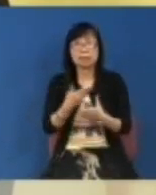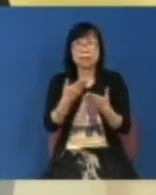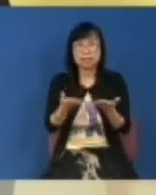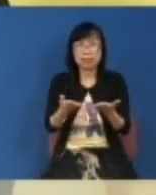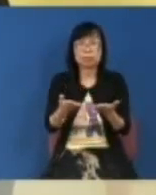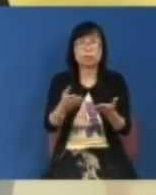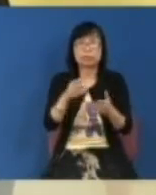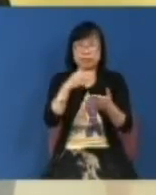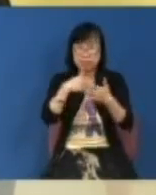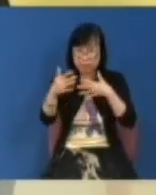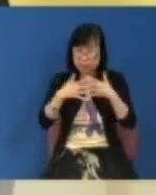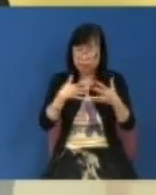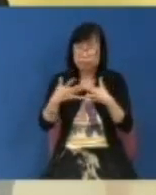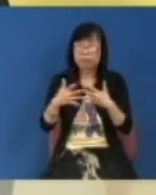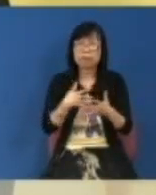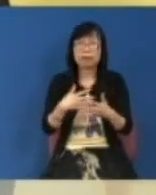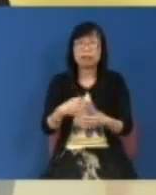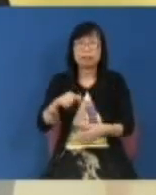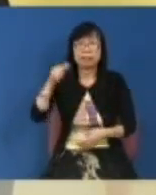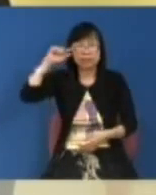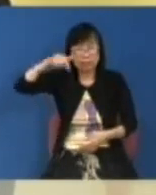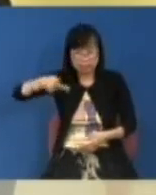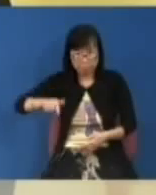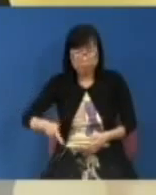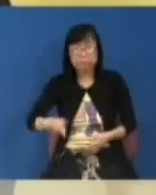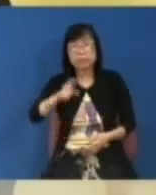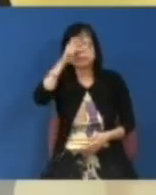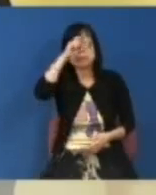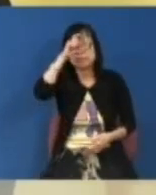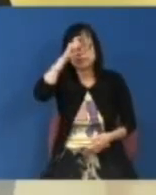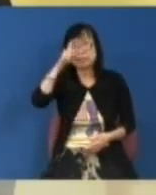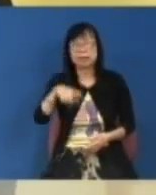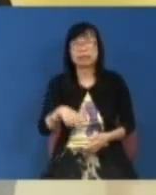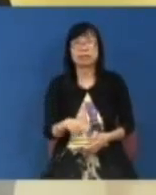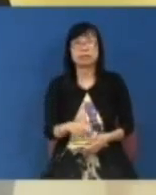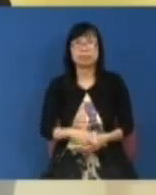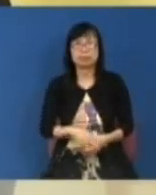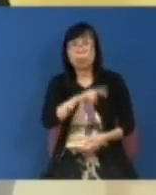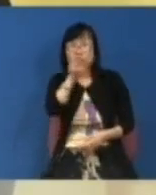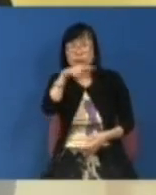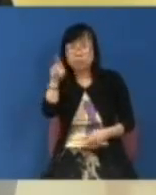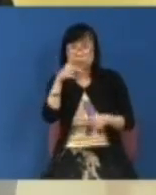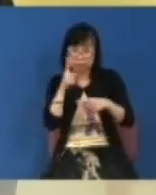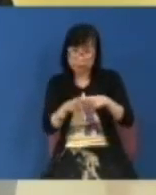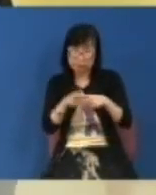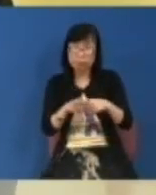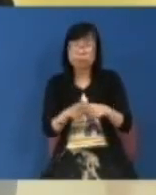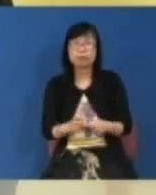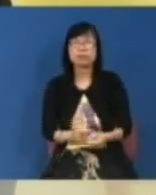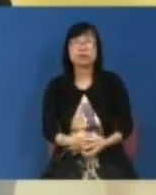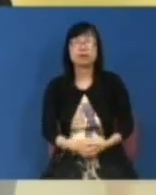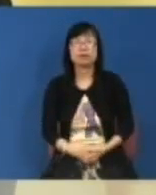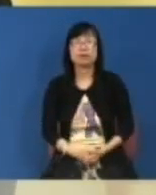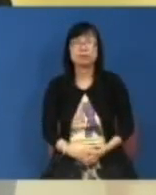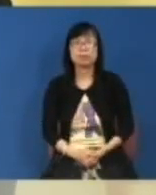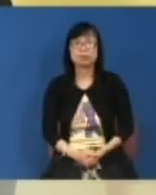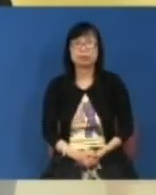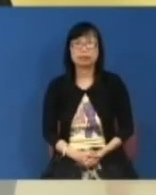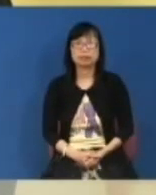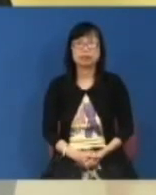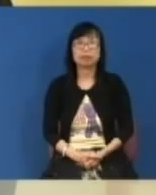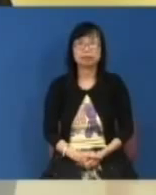對事物嘅深刻嘅認識。批判找到真相出来，这是理性。